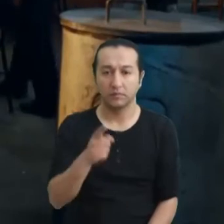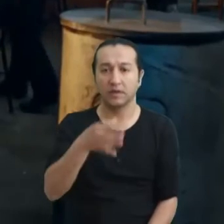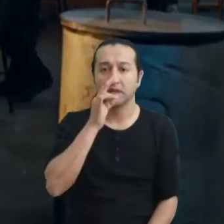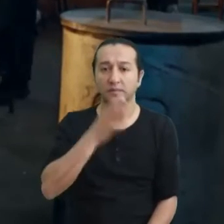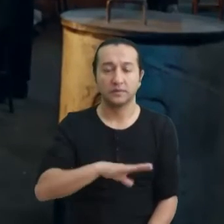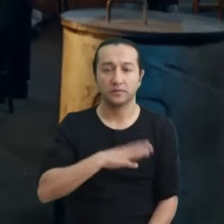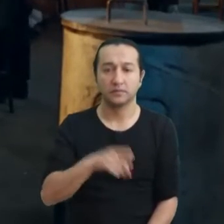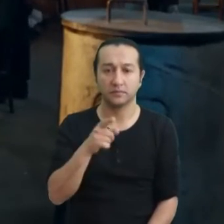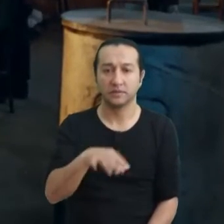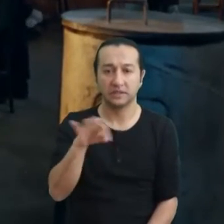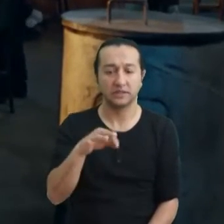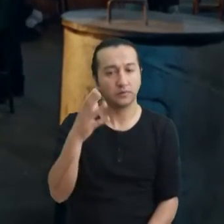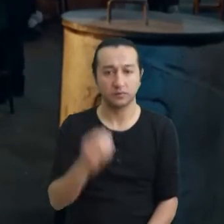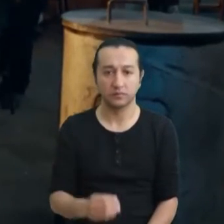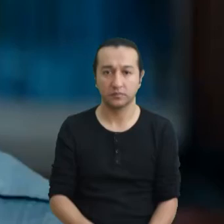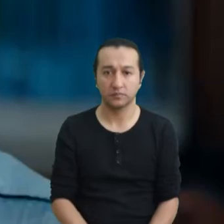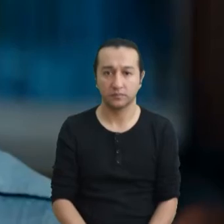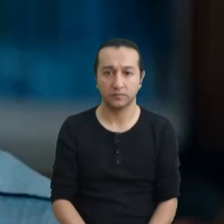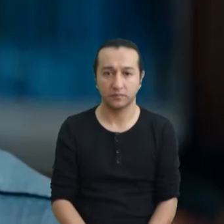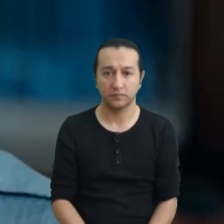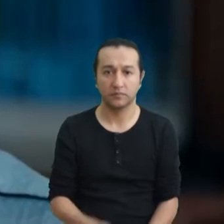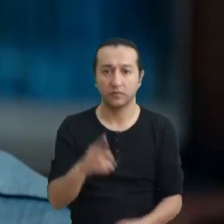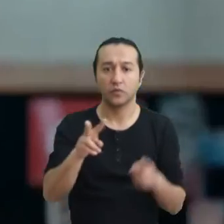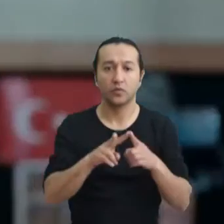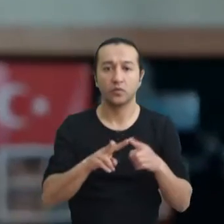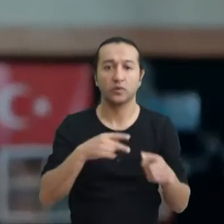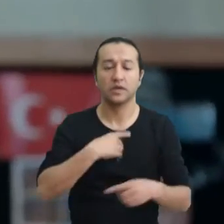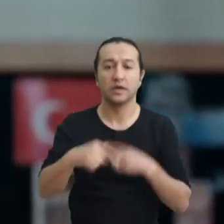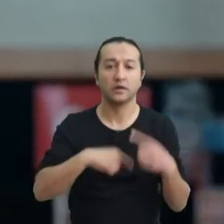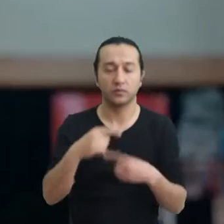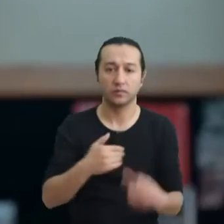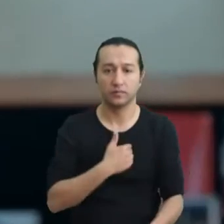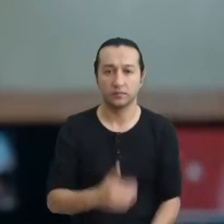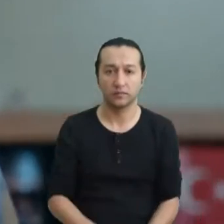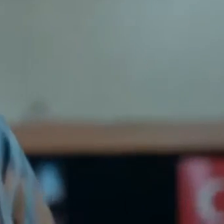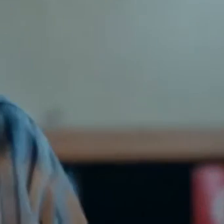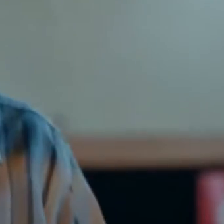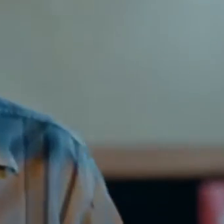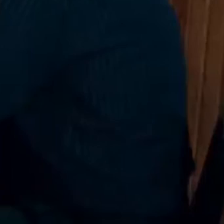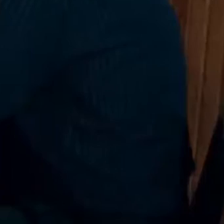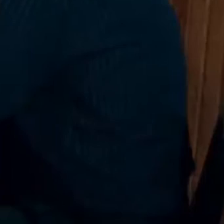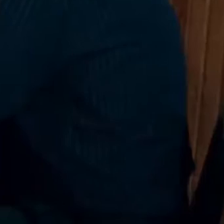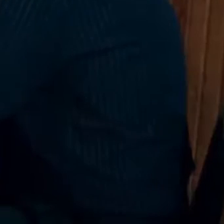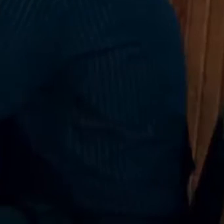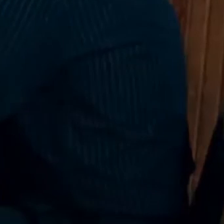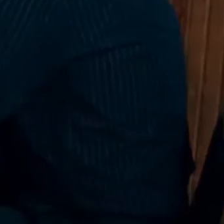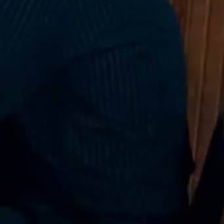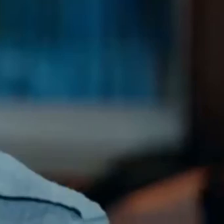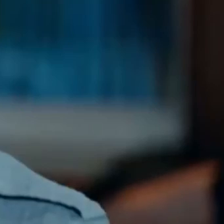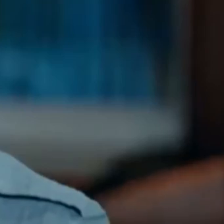içersin? Çay. Nuri'yi arıyorum. Sakallı kahveci sert bakışlarıyla geri döndü.